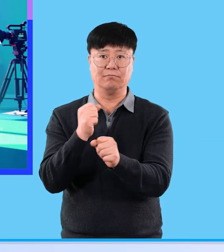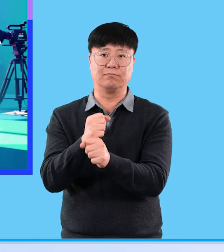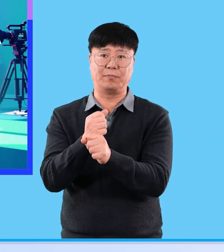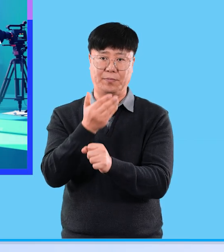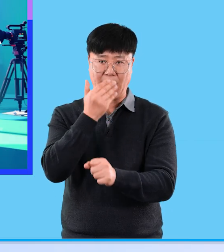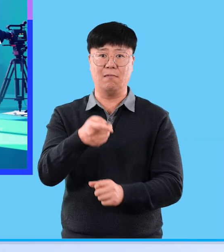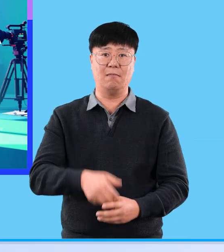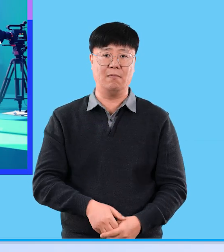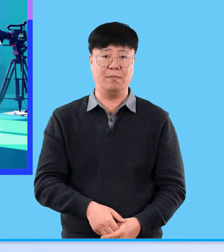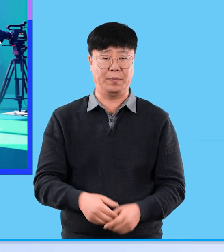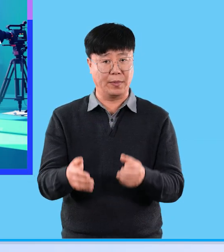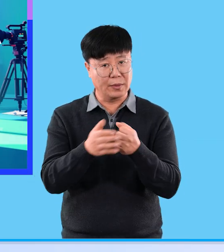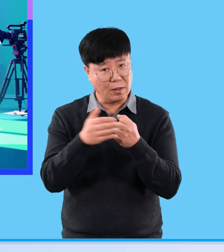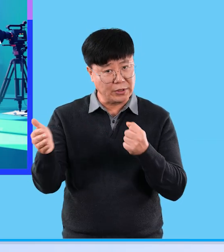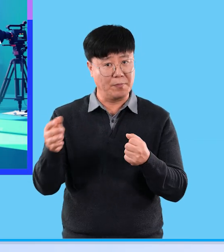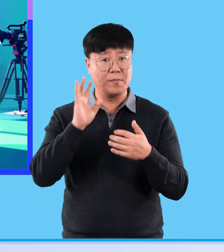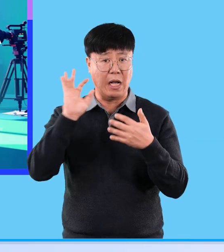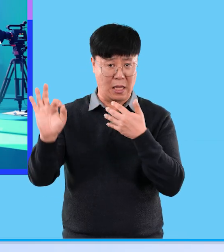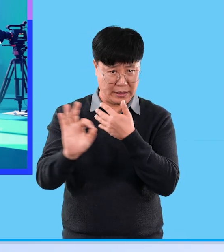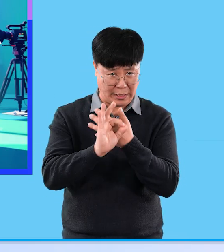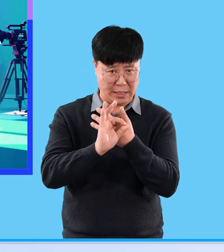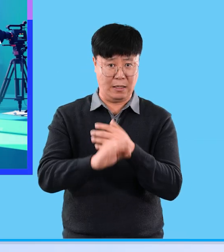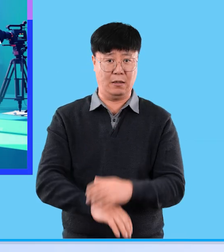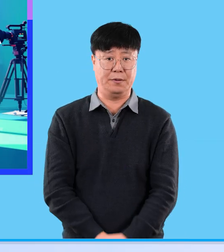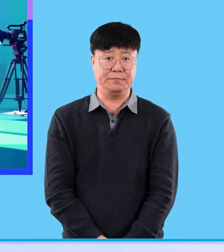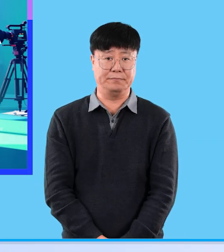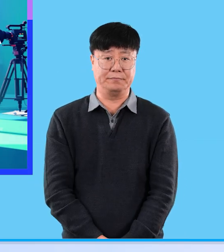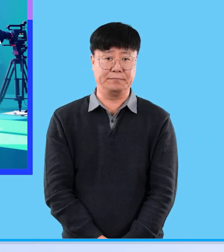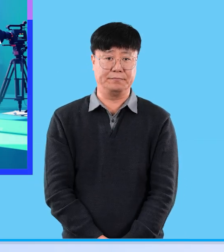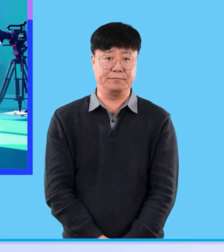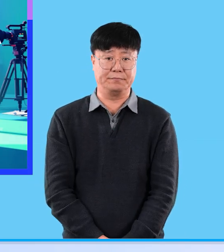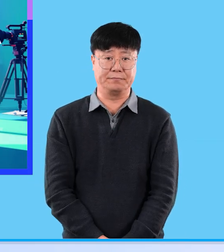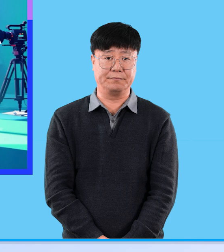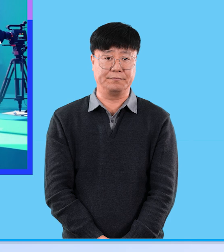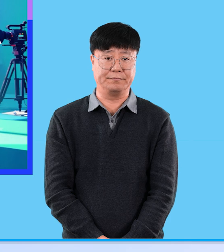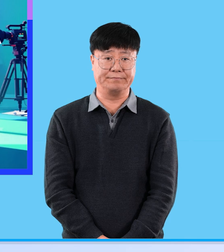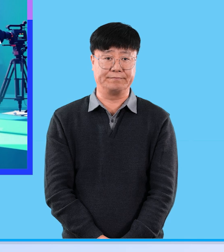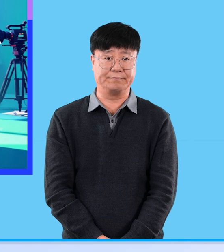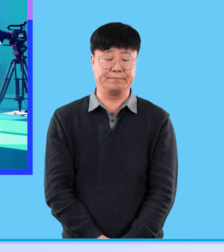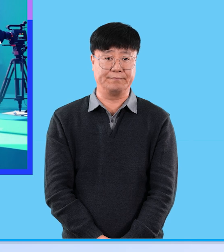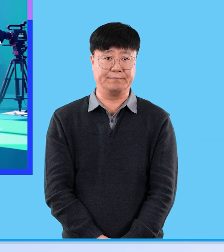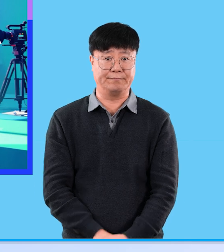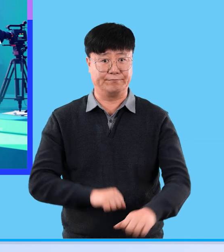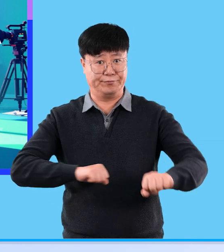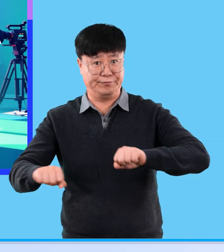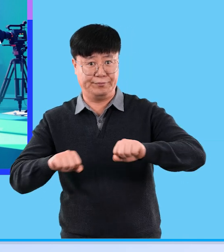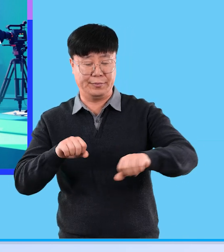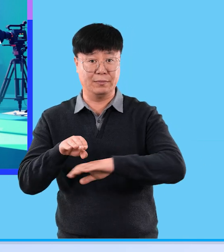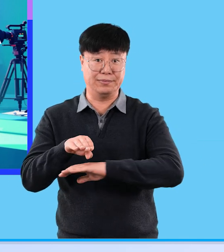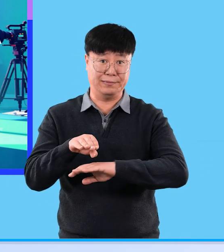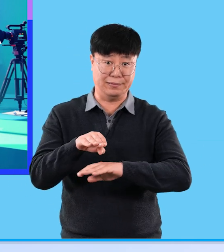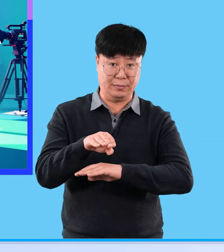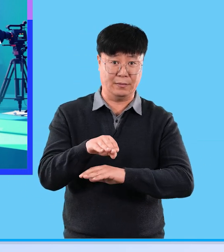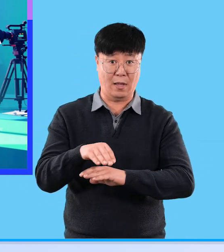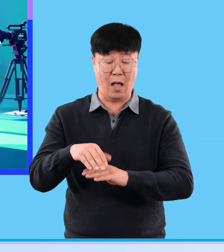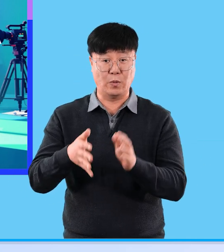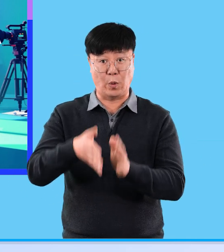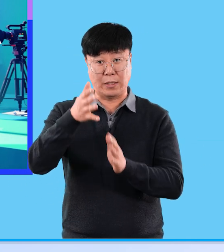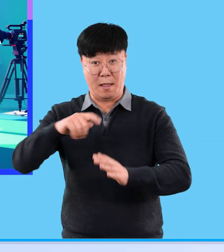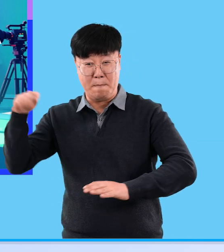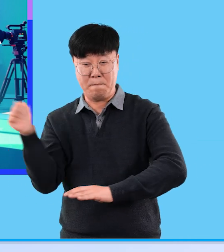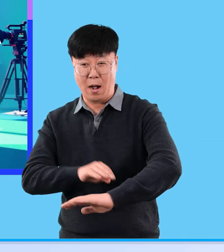생성이 됩니다. 그래서 만약에 뭐 액션으로 자동차가 도시를 질주를